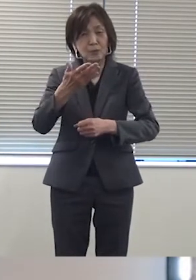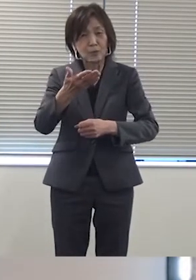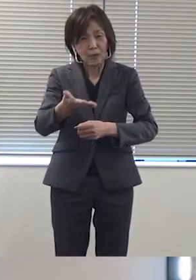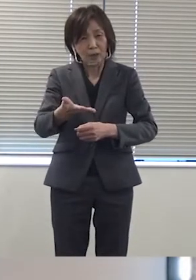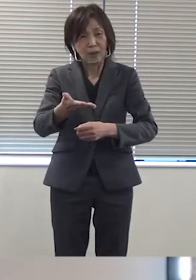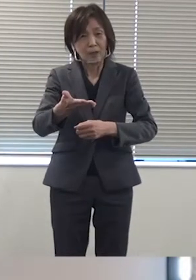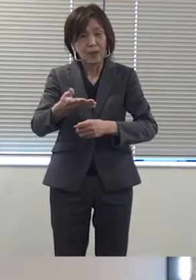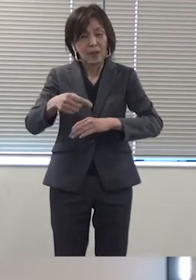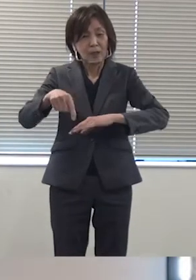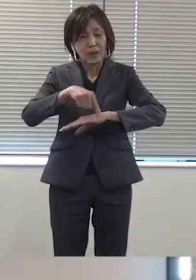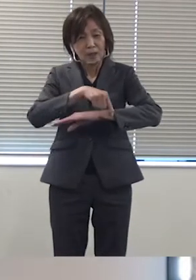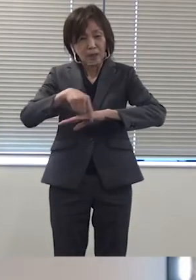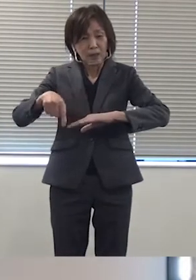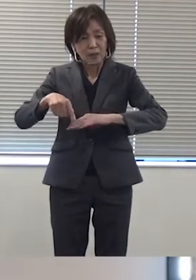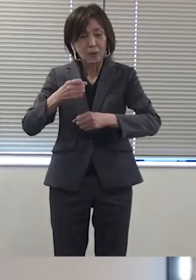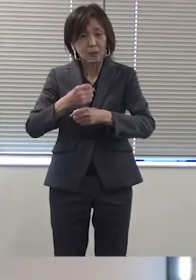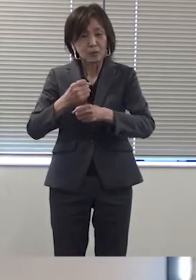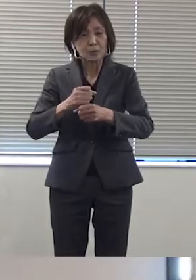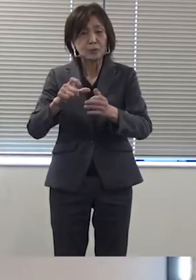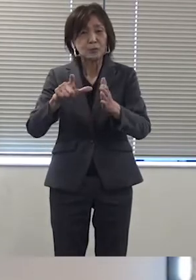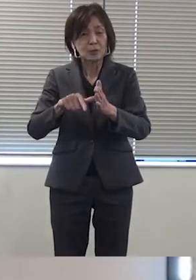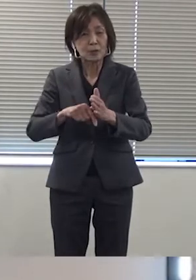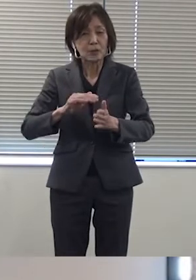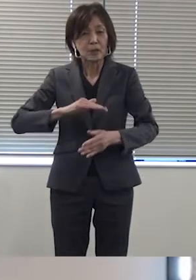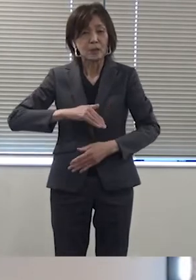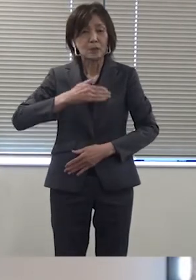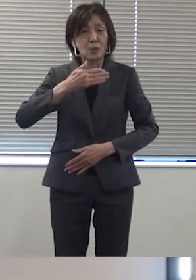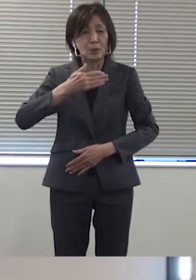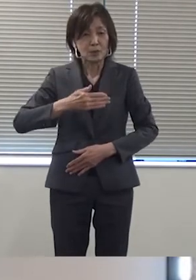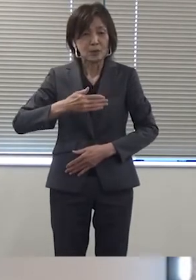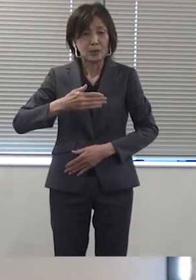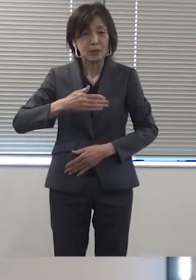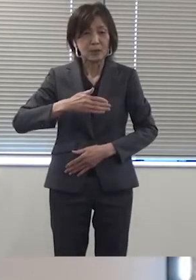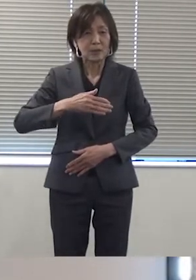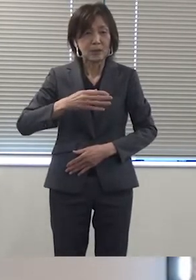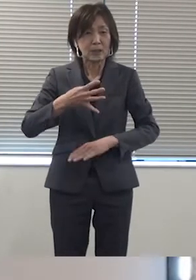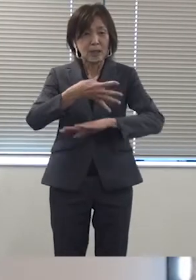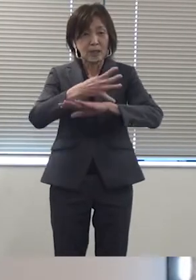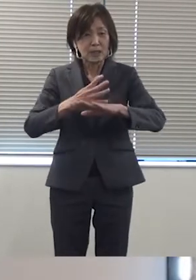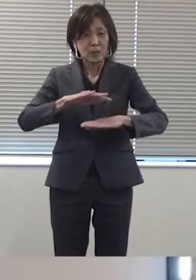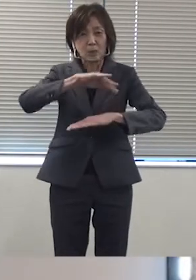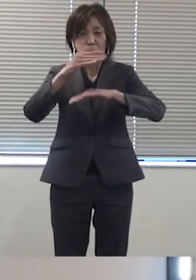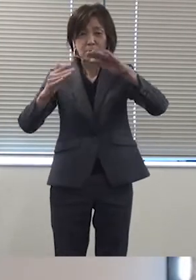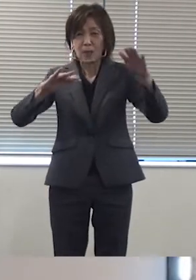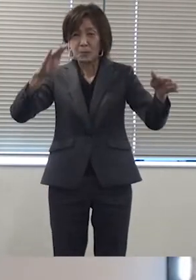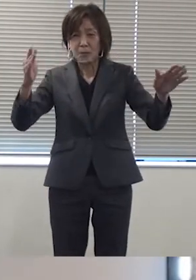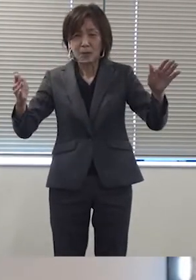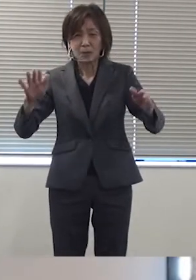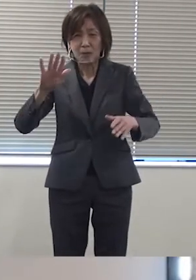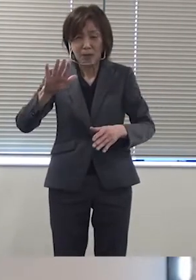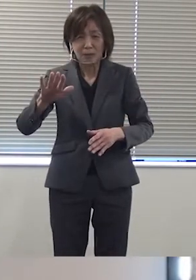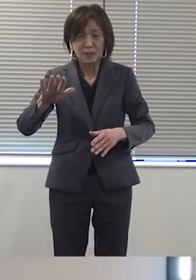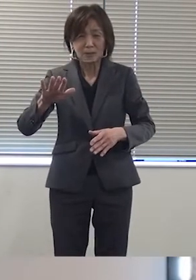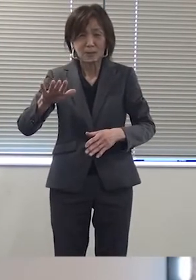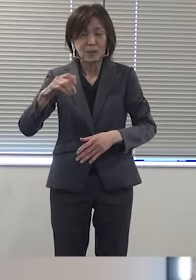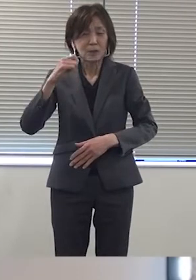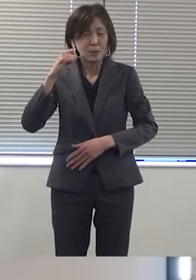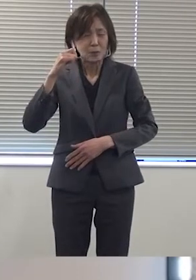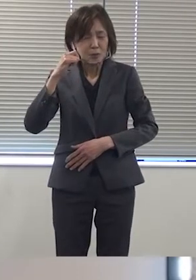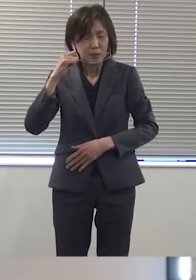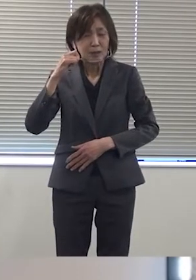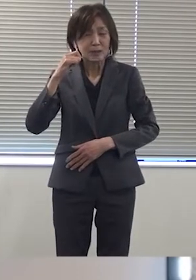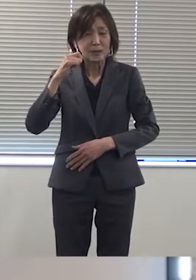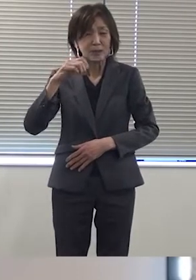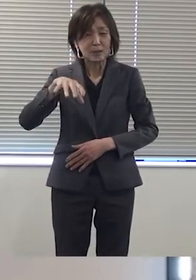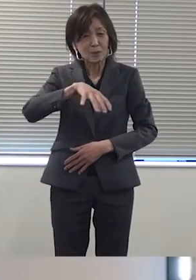にくい中で難しさっていうのは市長とのことしてはどんなことを考えられるんでしょうか。 あのまず地形上から来る関